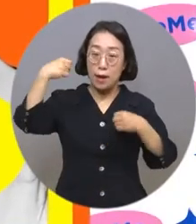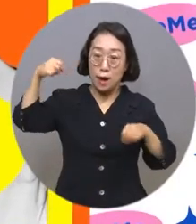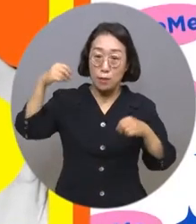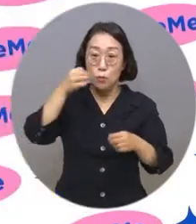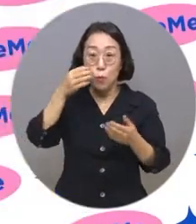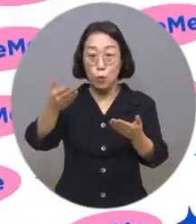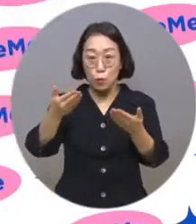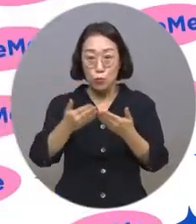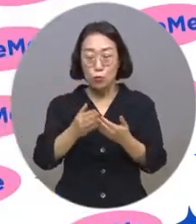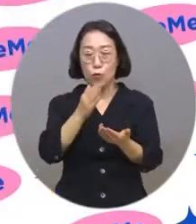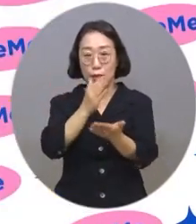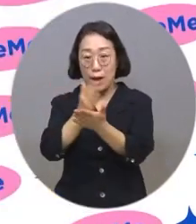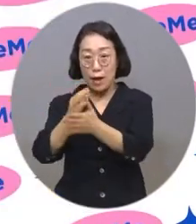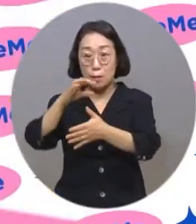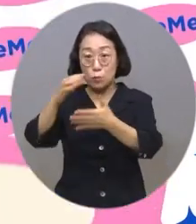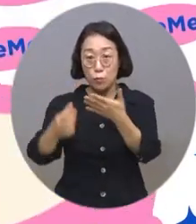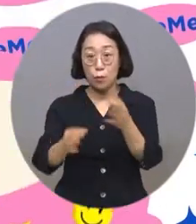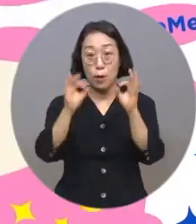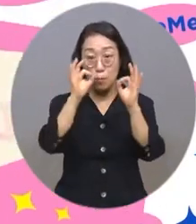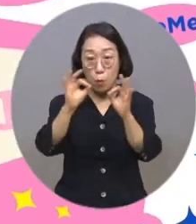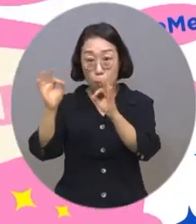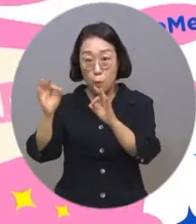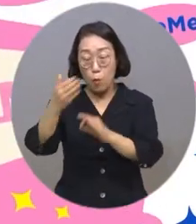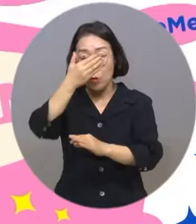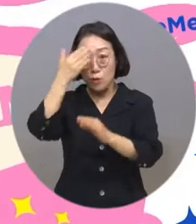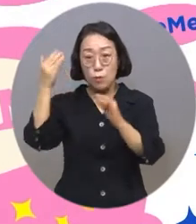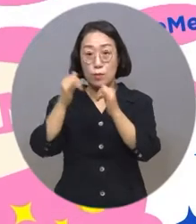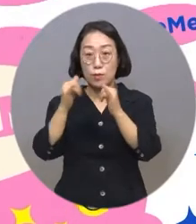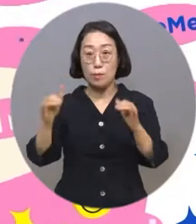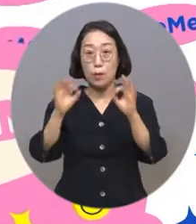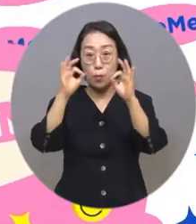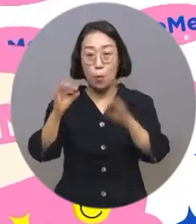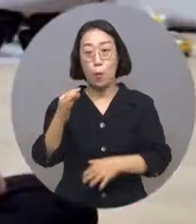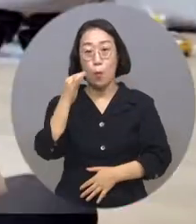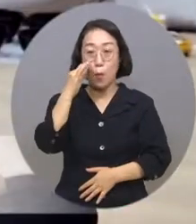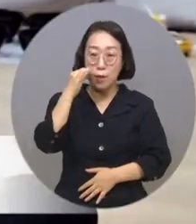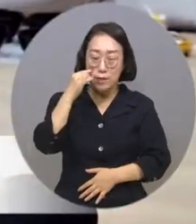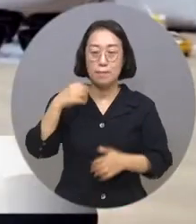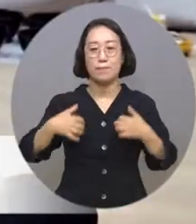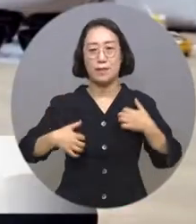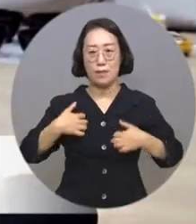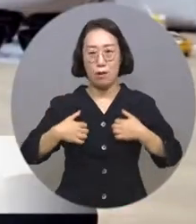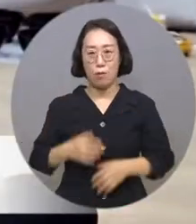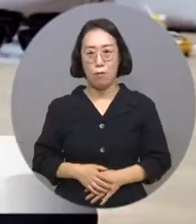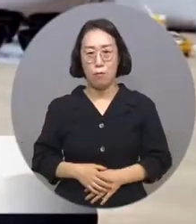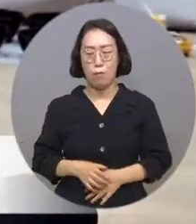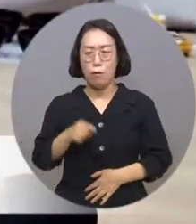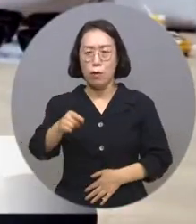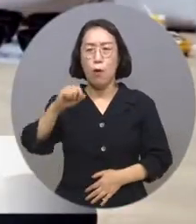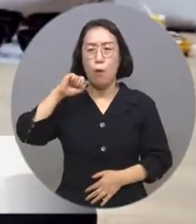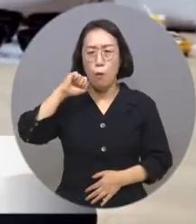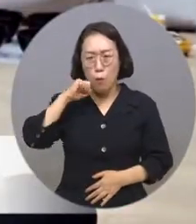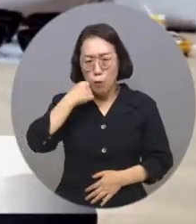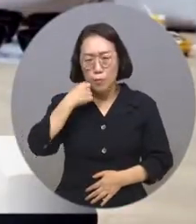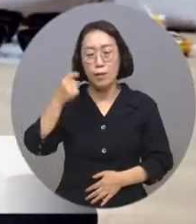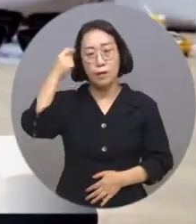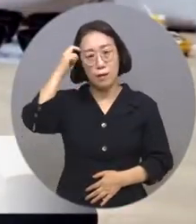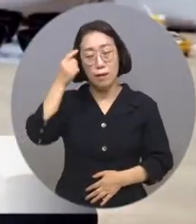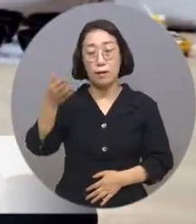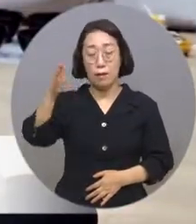구성과 다양한 명상 프로그램을 더해서 청소년 참가자들의 흥미를 동하게 합니다. 명상이 어려운 줄 알았는데